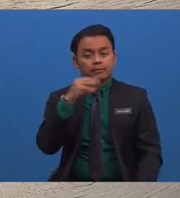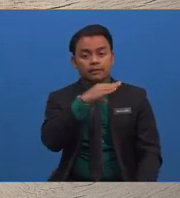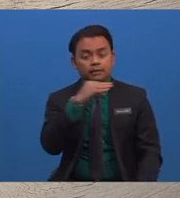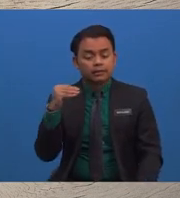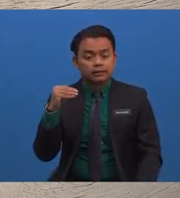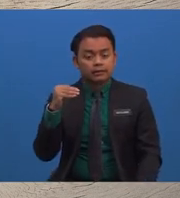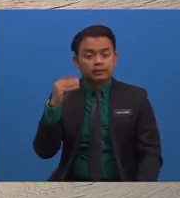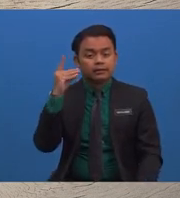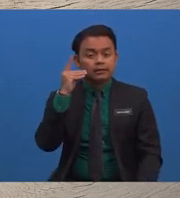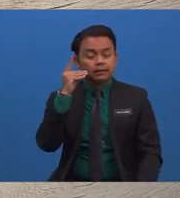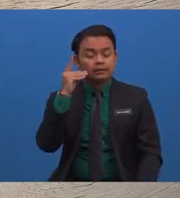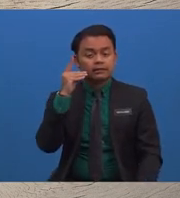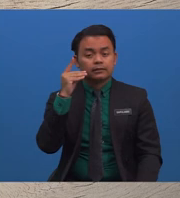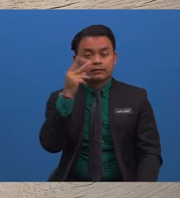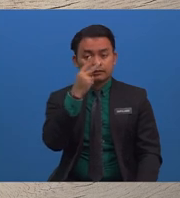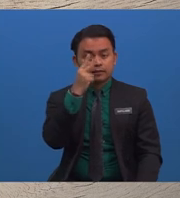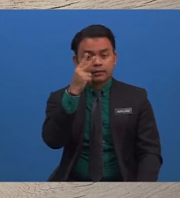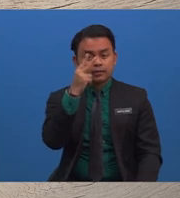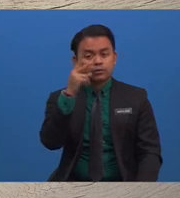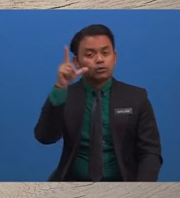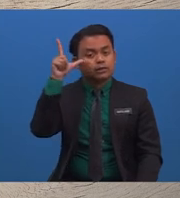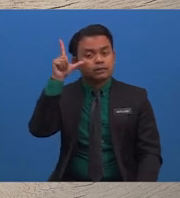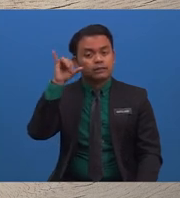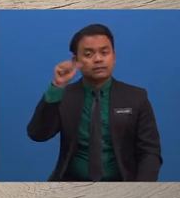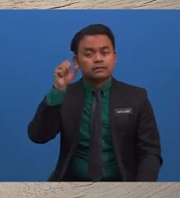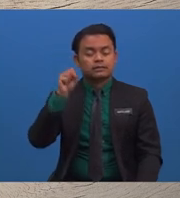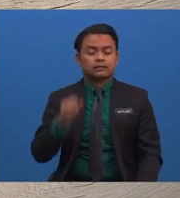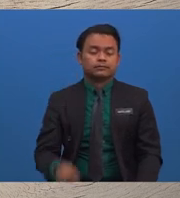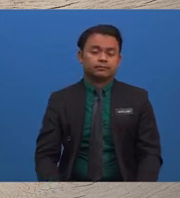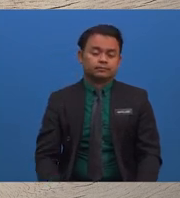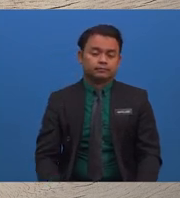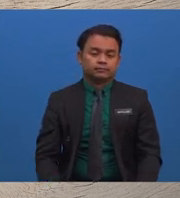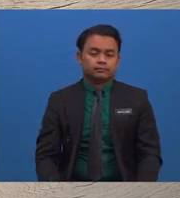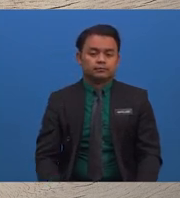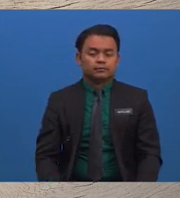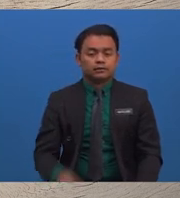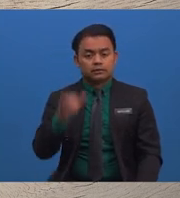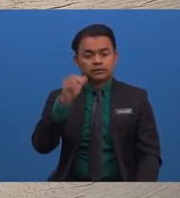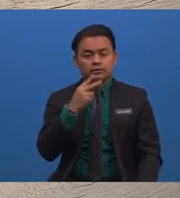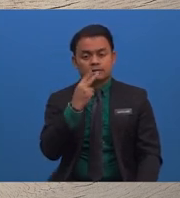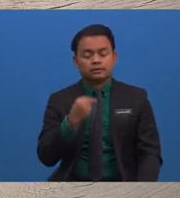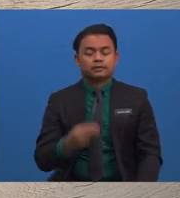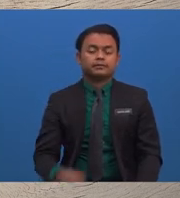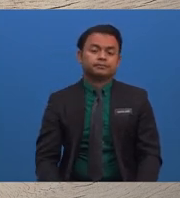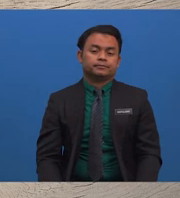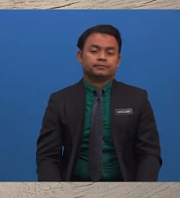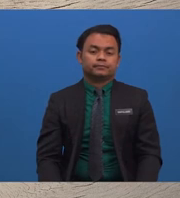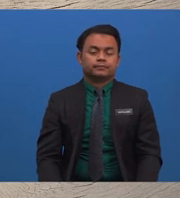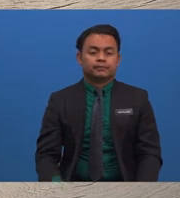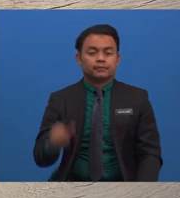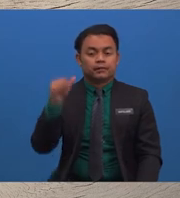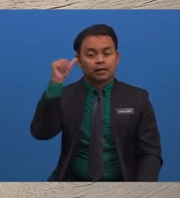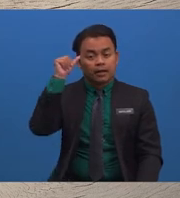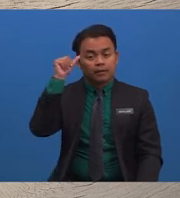masih bersedih. Amir menyatakan sesuatu kepada Dian. Ikuti dialog berikut yang